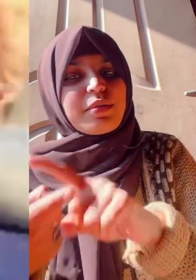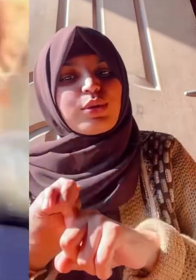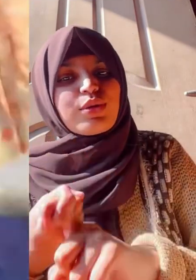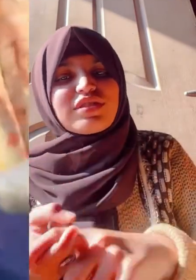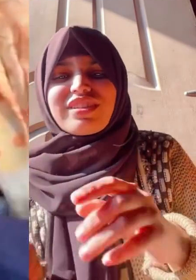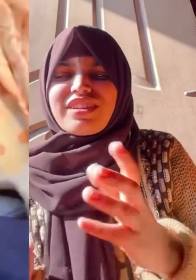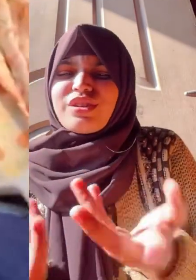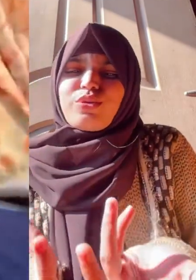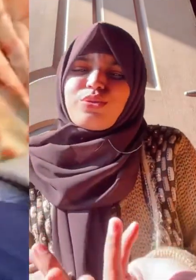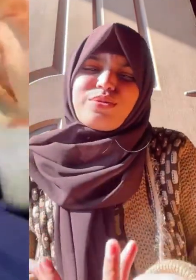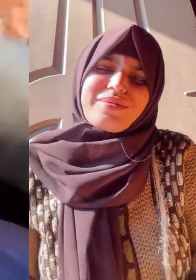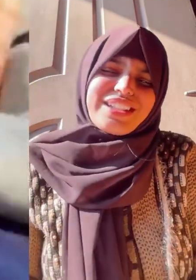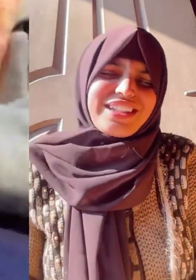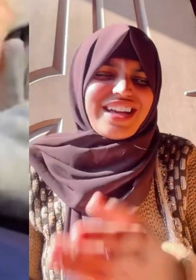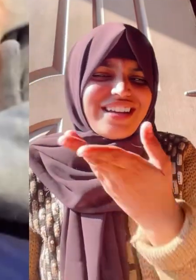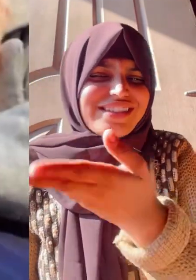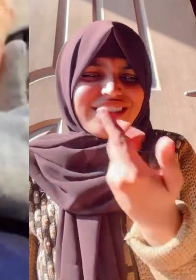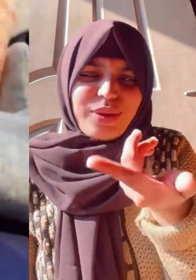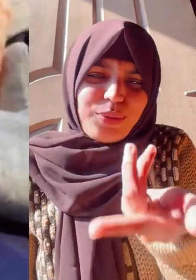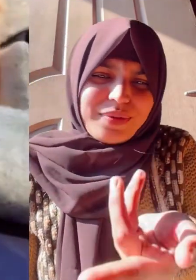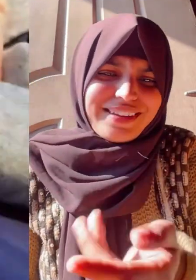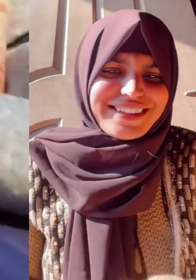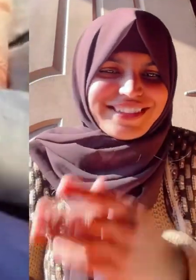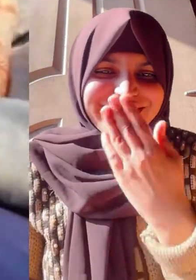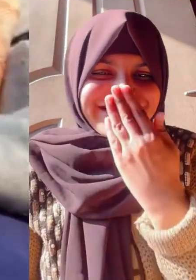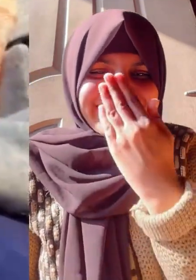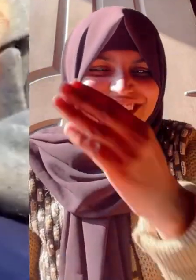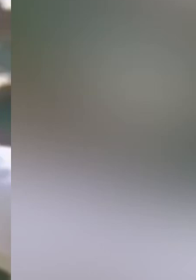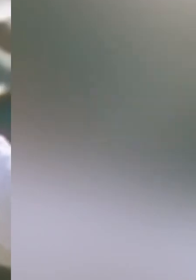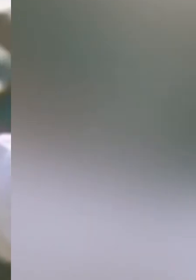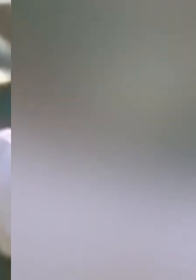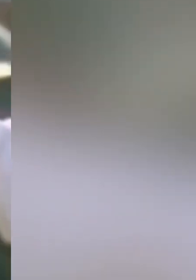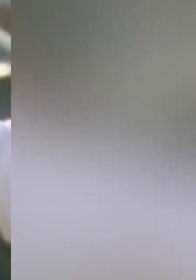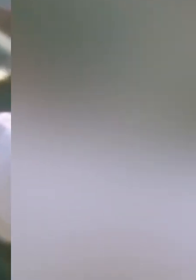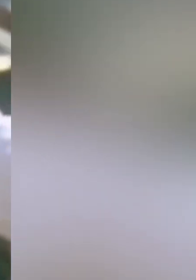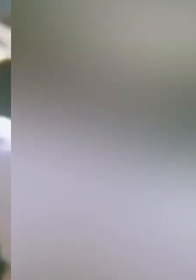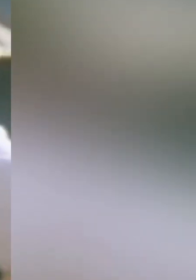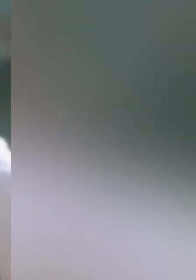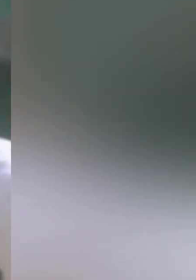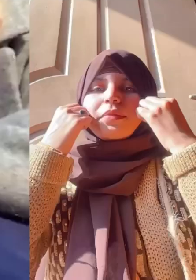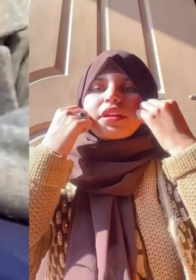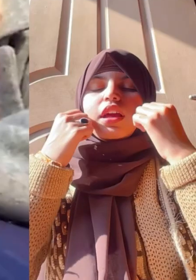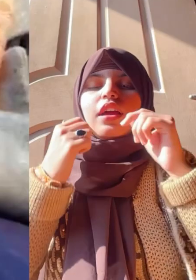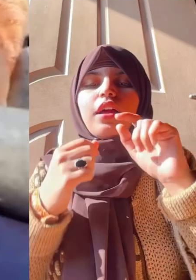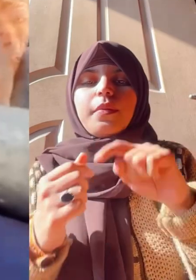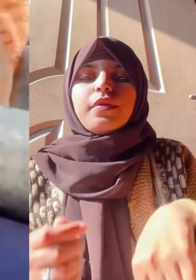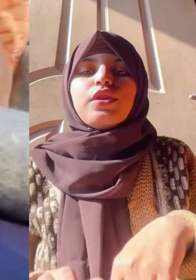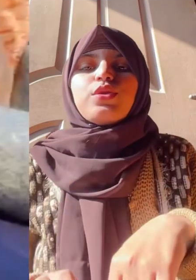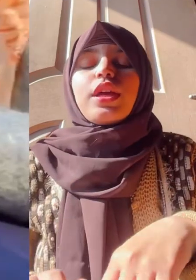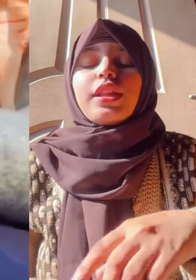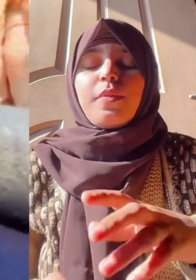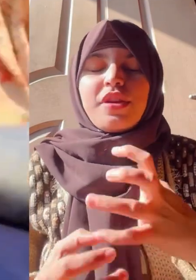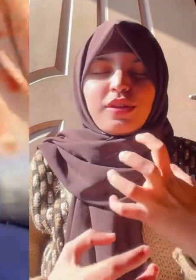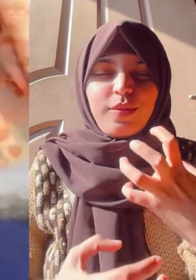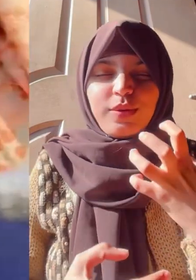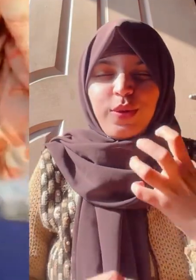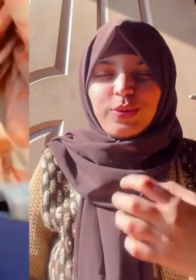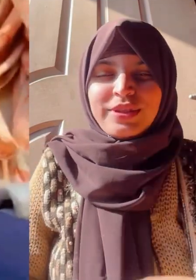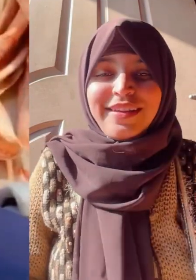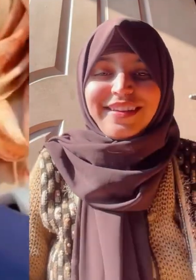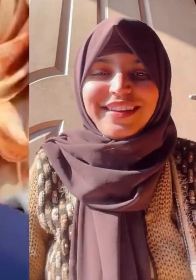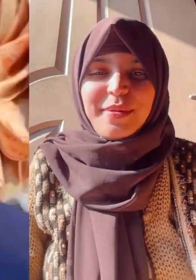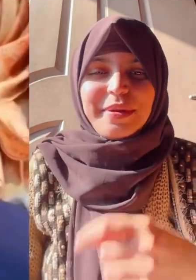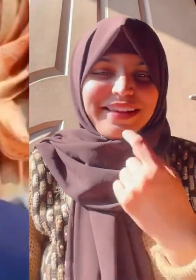अस्तगफिरुल्लाह। जब ये एक दफा मिलता है ना उसके बाद कहता है क्यों मिले ऐसी नहीं, तेरा तो गेम बजाना पड़े। गलती हो गई यार, ऐसी बात